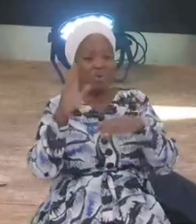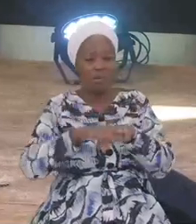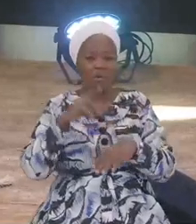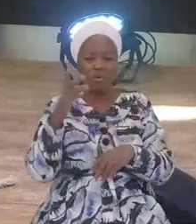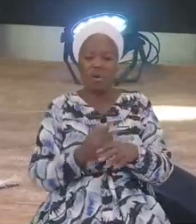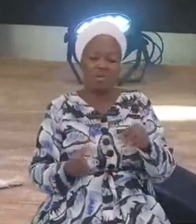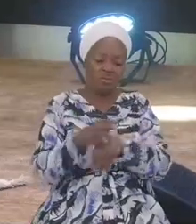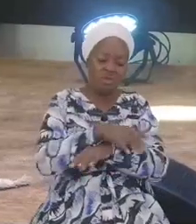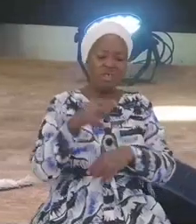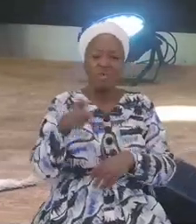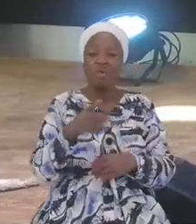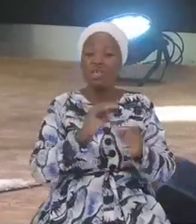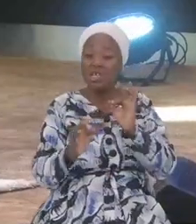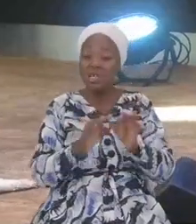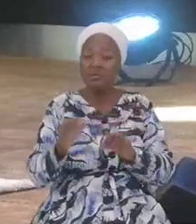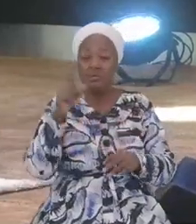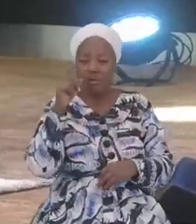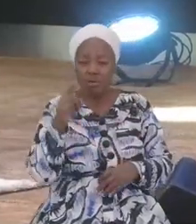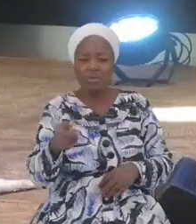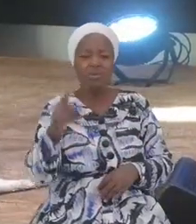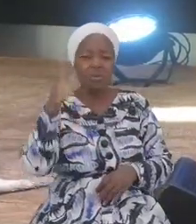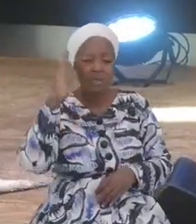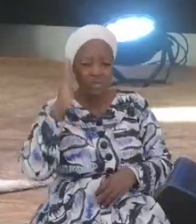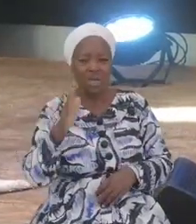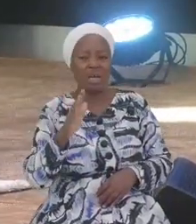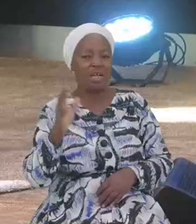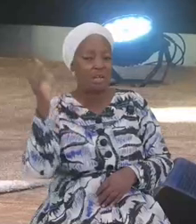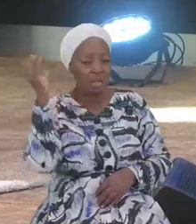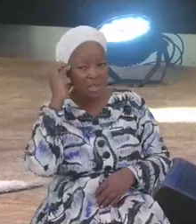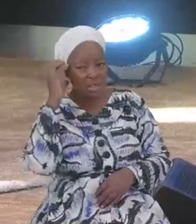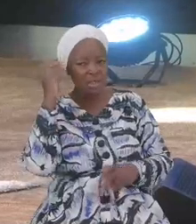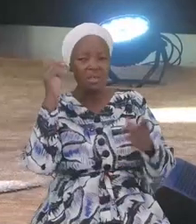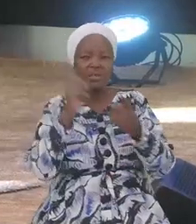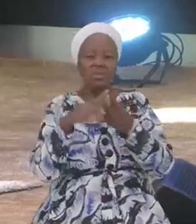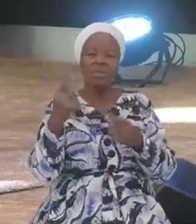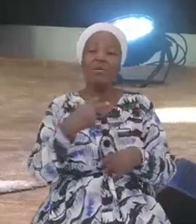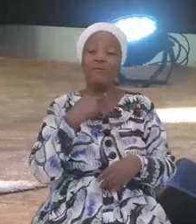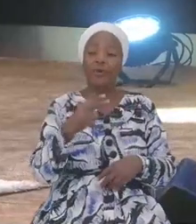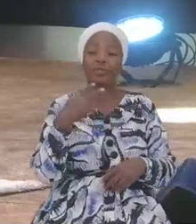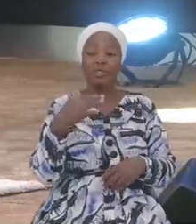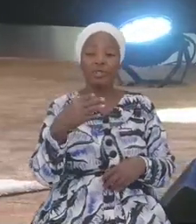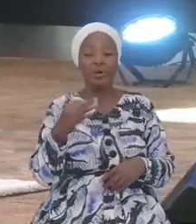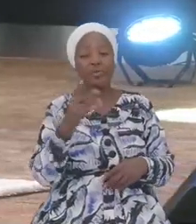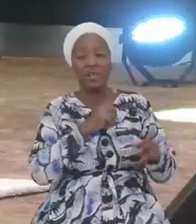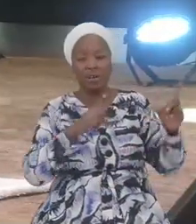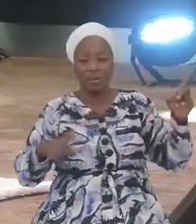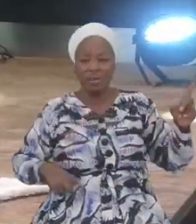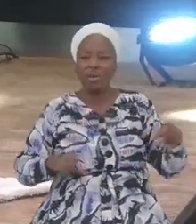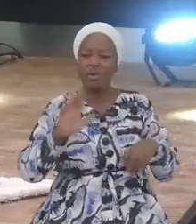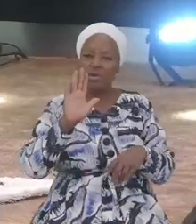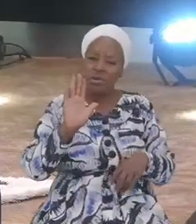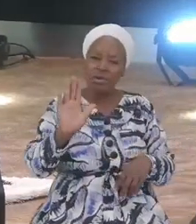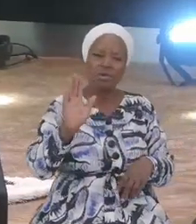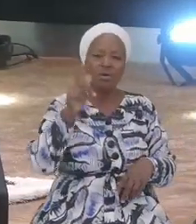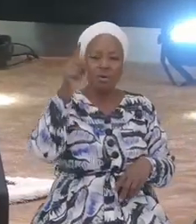voici toutes les bénédictions qui se répandront sur toi et qui seront ton partage lorsque tu obéiras à la voix de l'Éternel ton